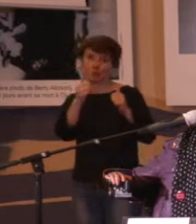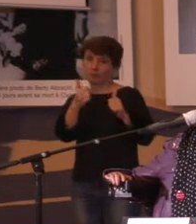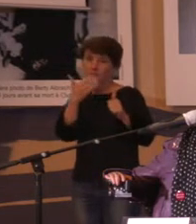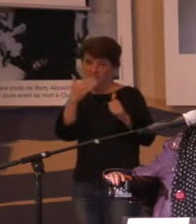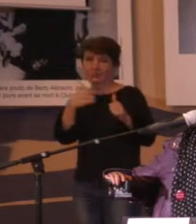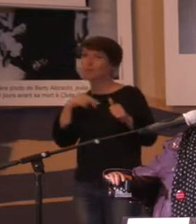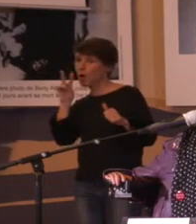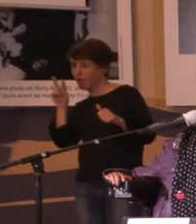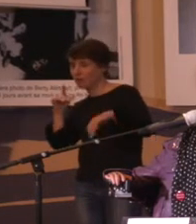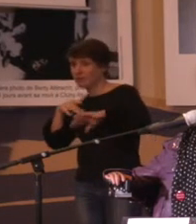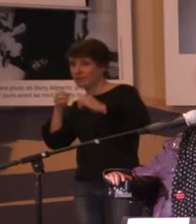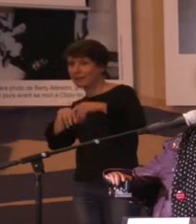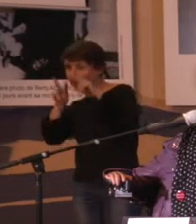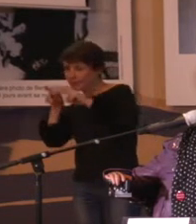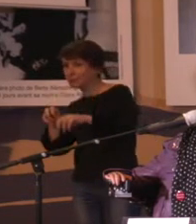regarder.